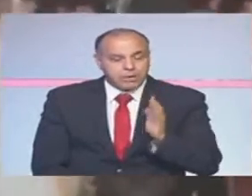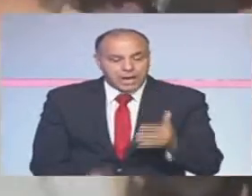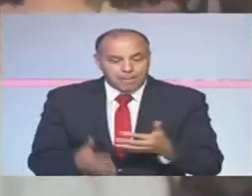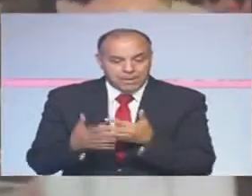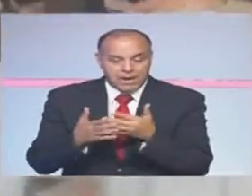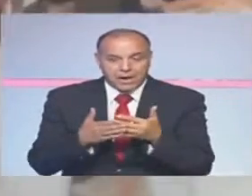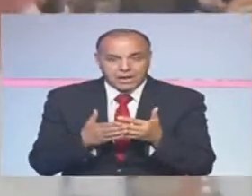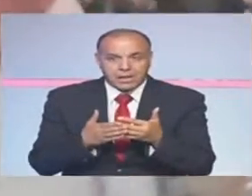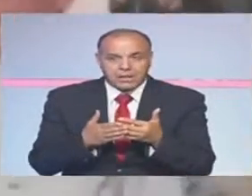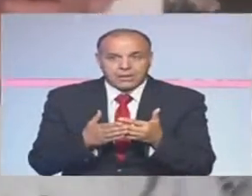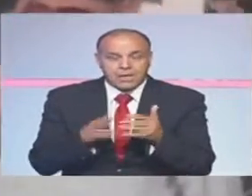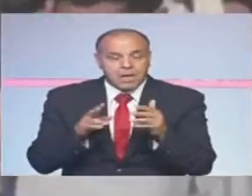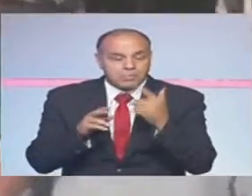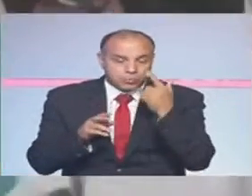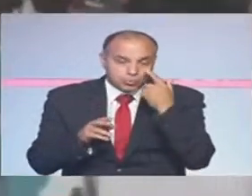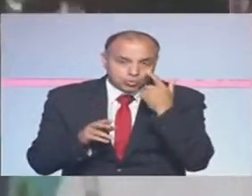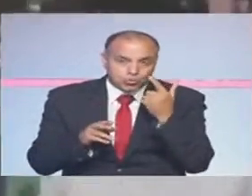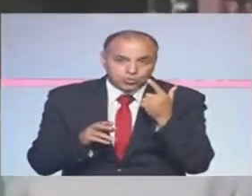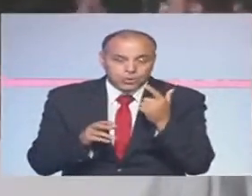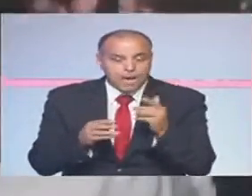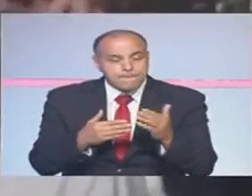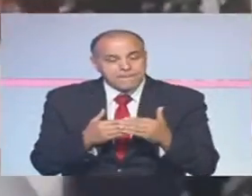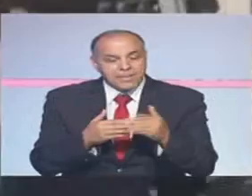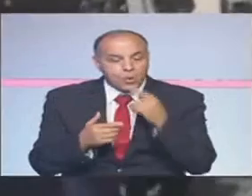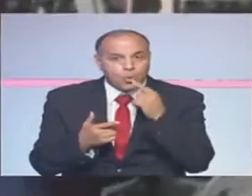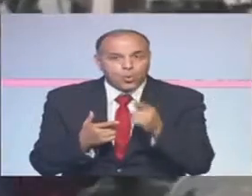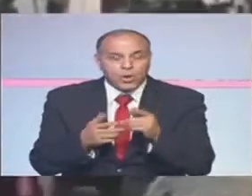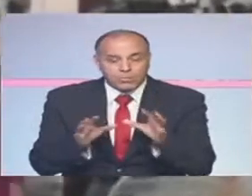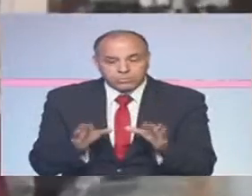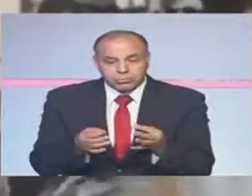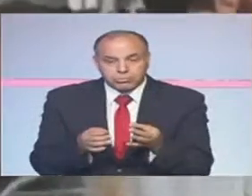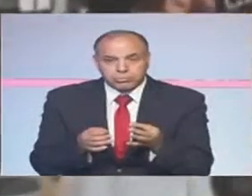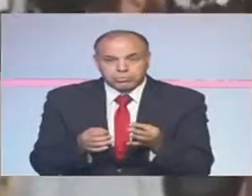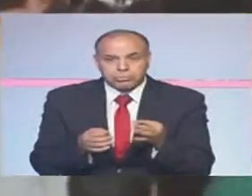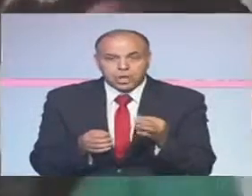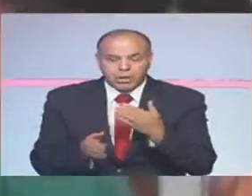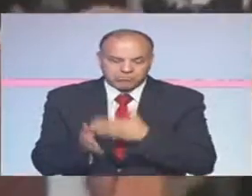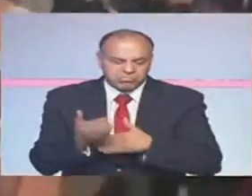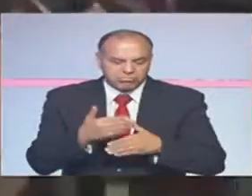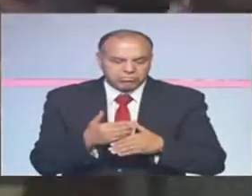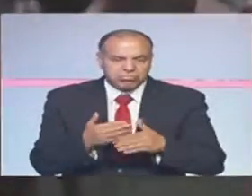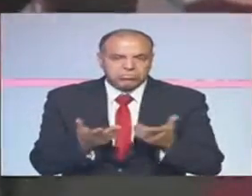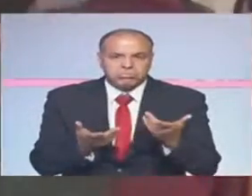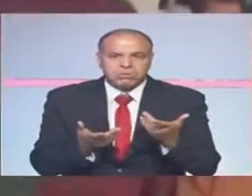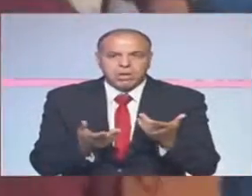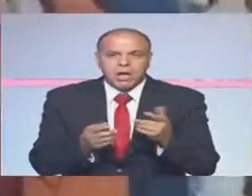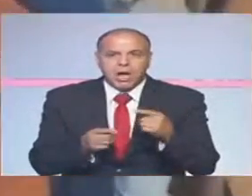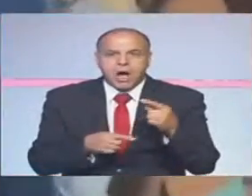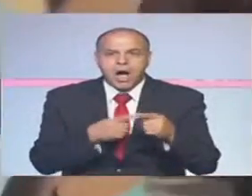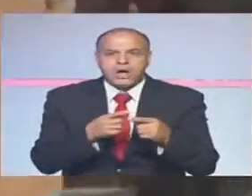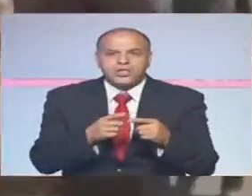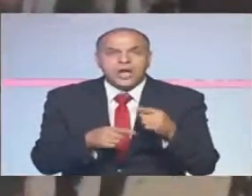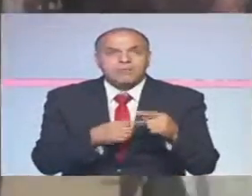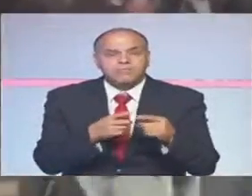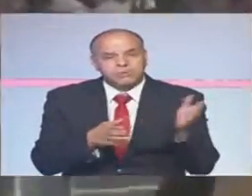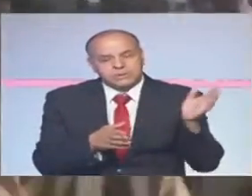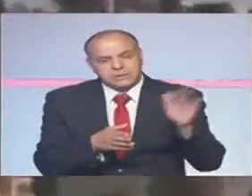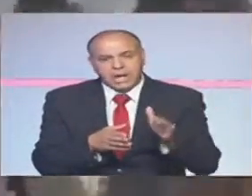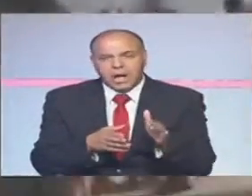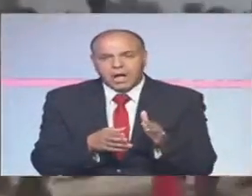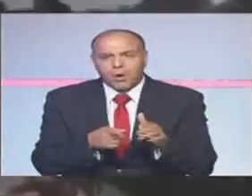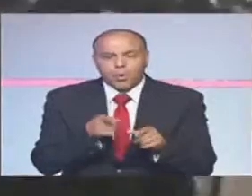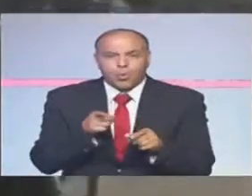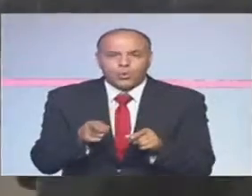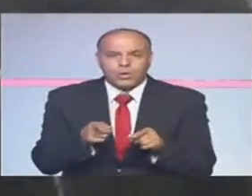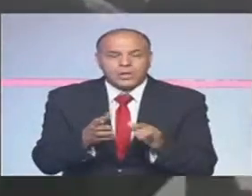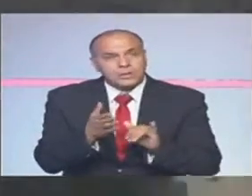انها تحقق في الملابسات المحيطه بالعثور على اشلاء بشريه في تجويف عجله طائره تابعه لها